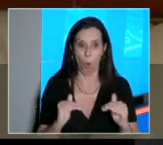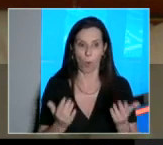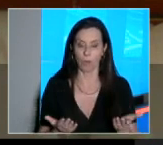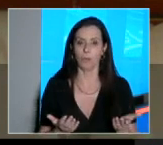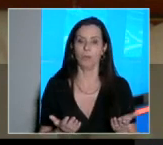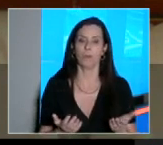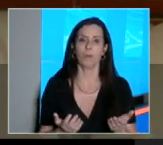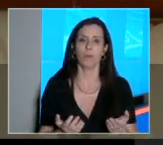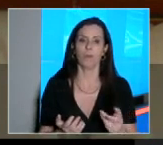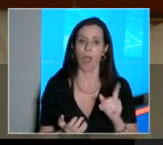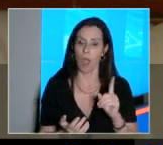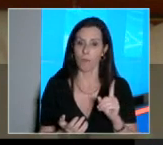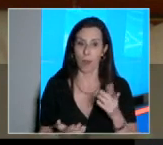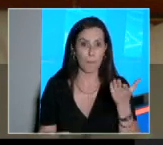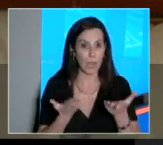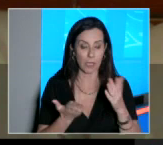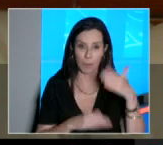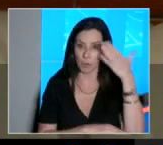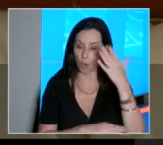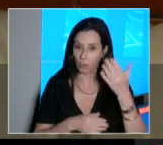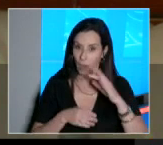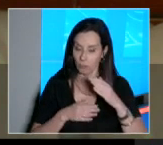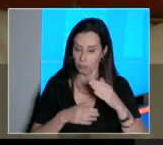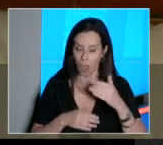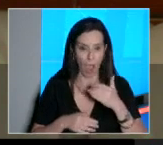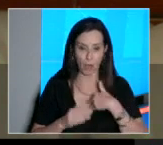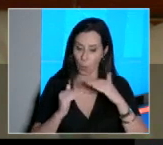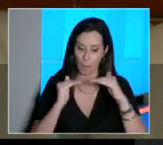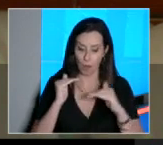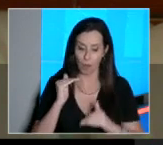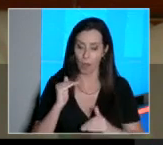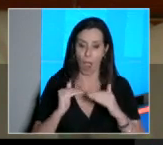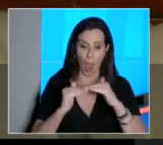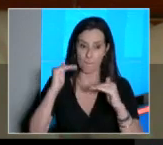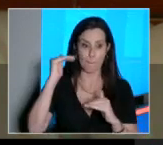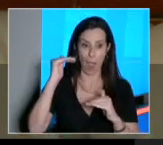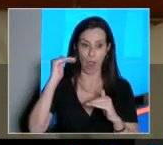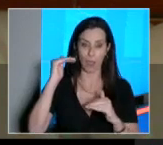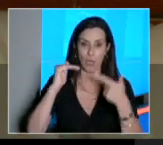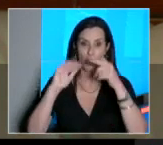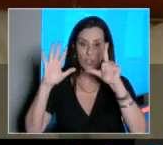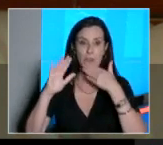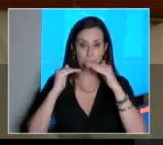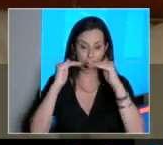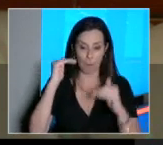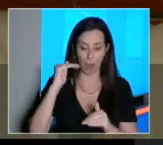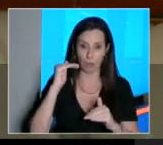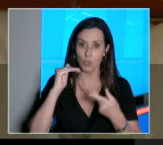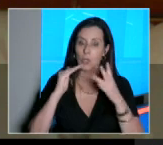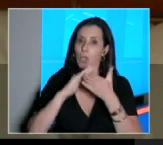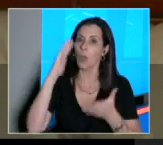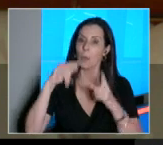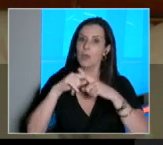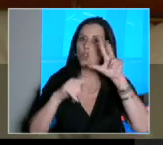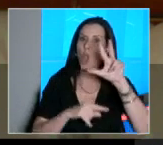במדינות המפותחות, אבל בהשוואה למדינות המובילות אנחנו בנסיגה, הפער בין המדינות ה-G7 לישראל גדל יותר